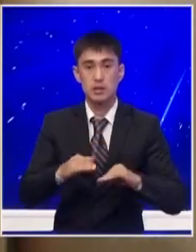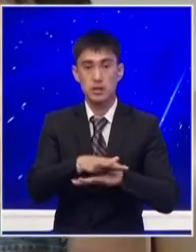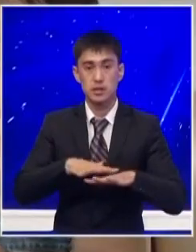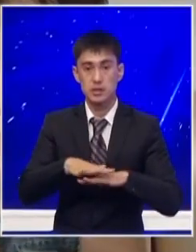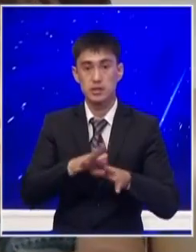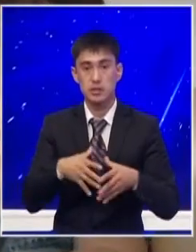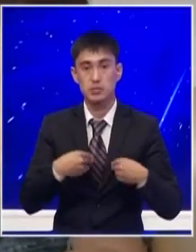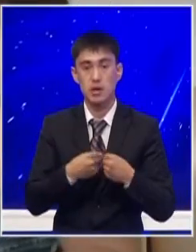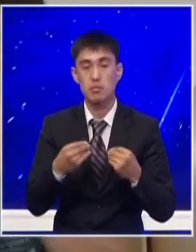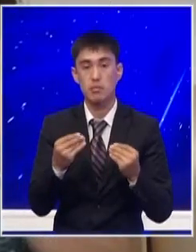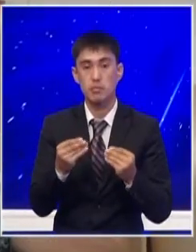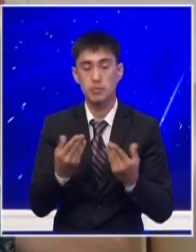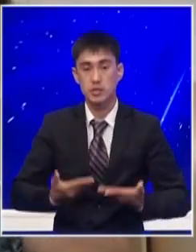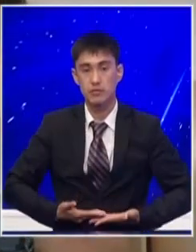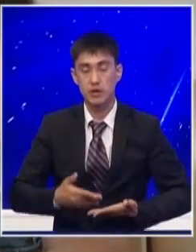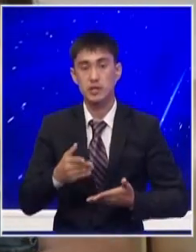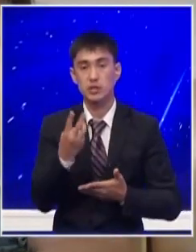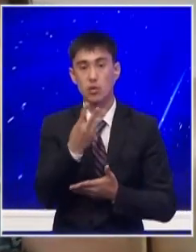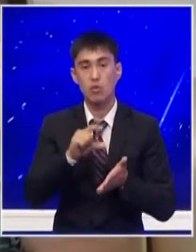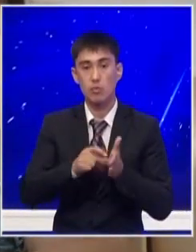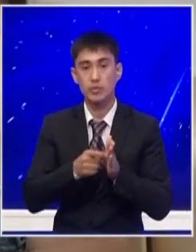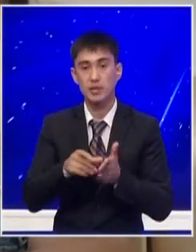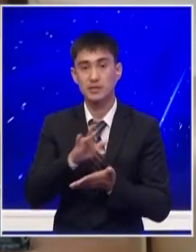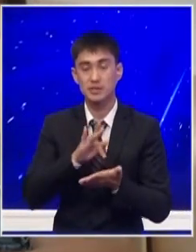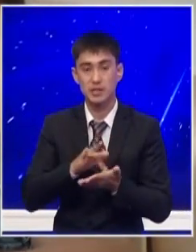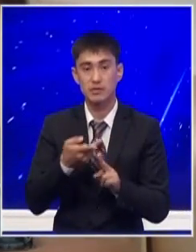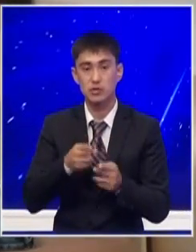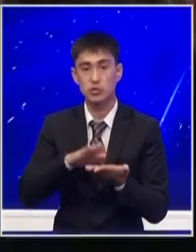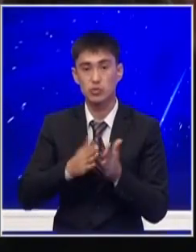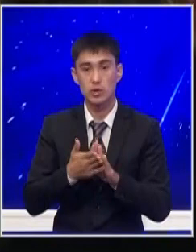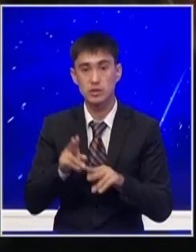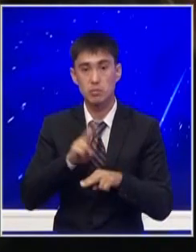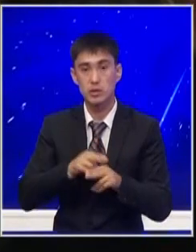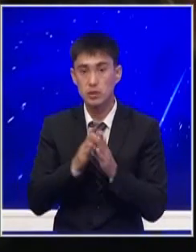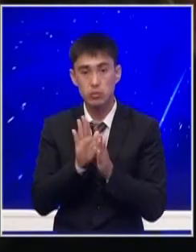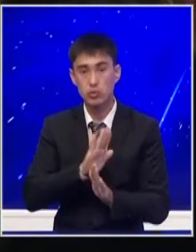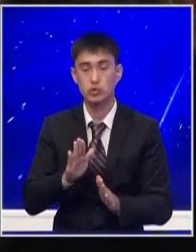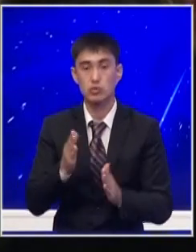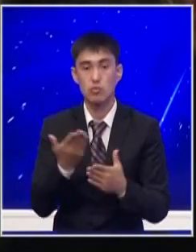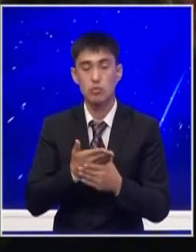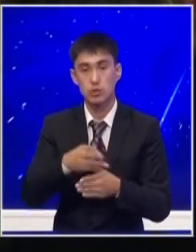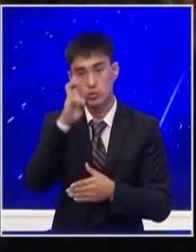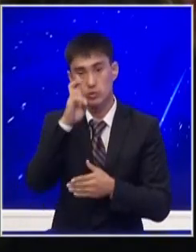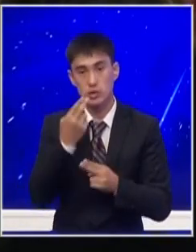съемной трехкомнатной квартире в районном центре. Но даже в этой ситуации офицер полиции не просит помощи от государства, а довольствуется тем,